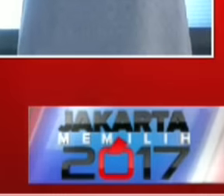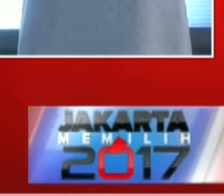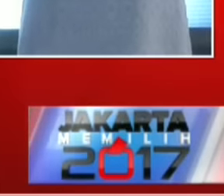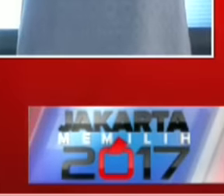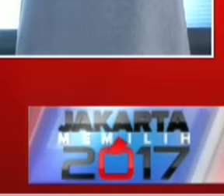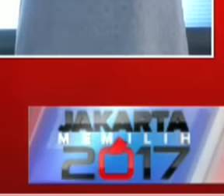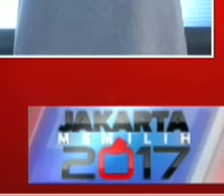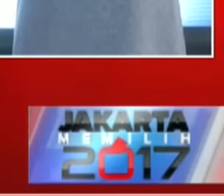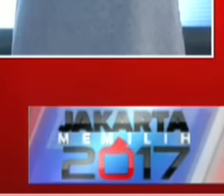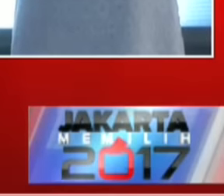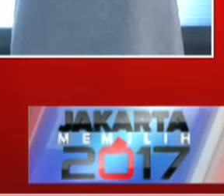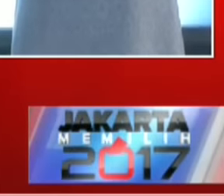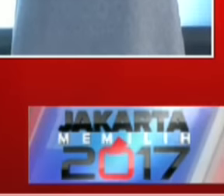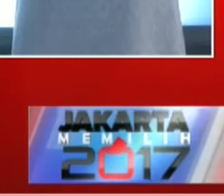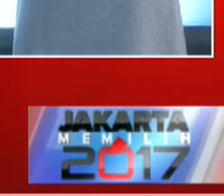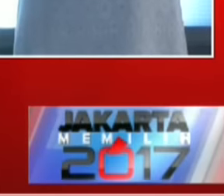juga Veronica Moniaga.